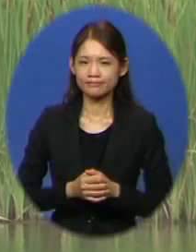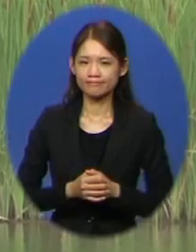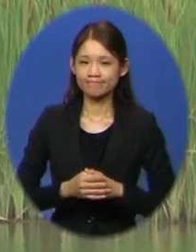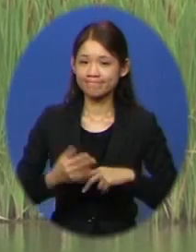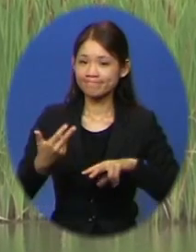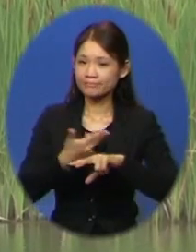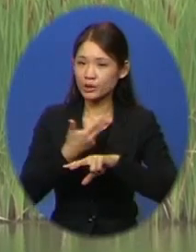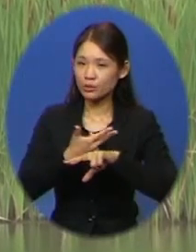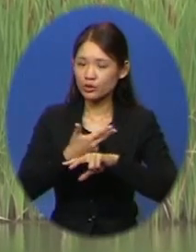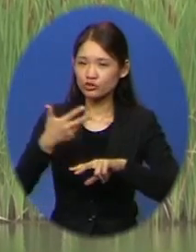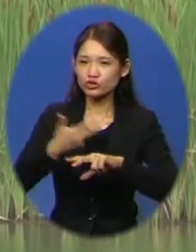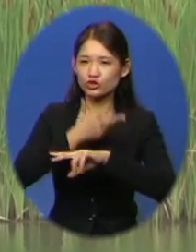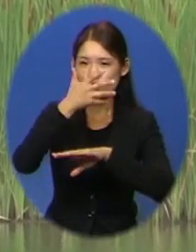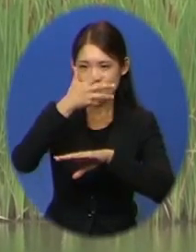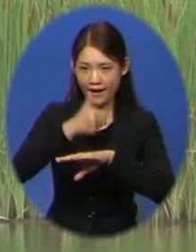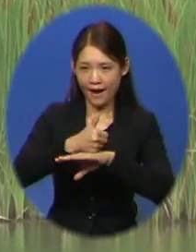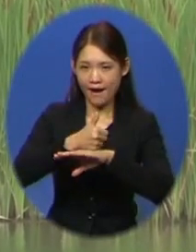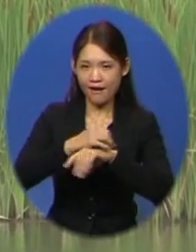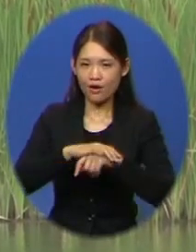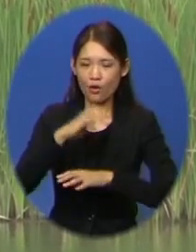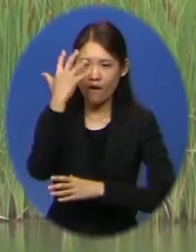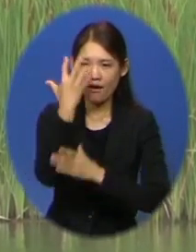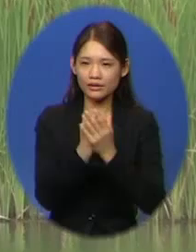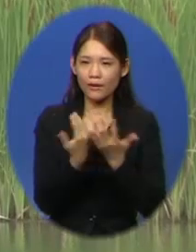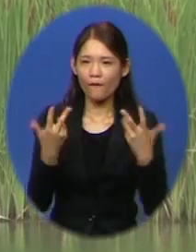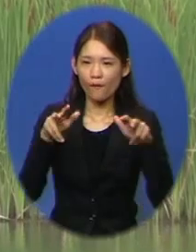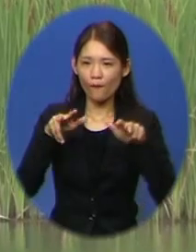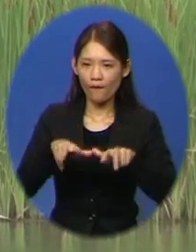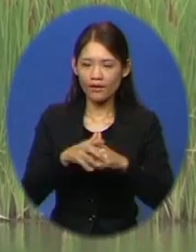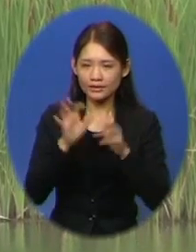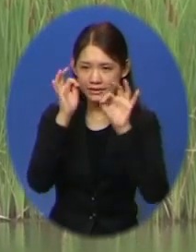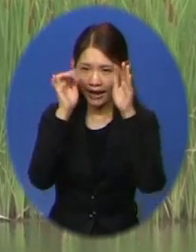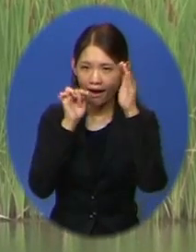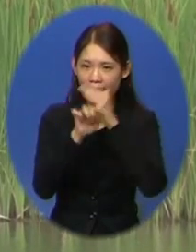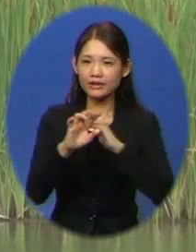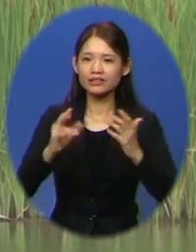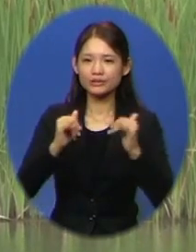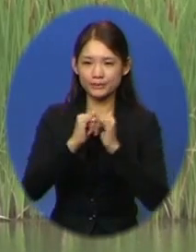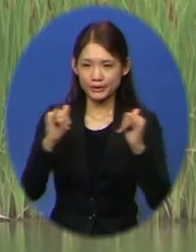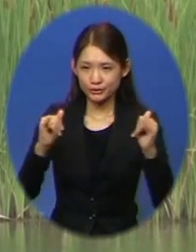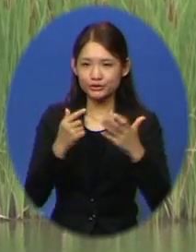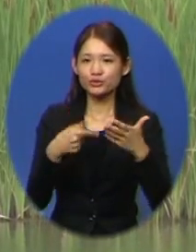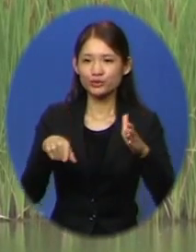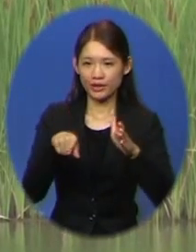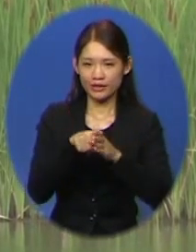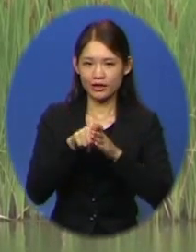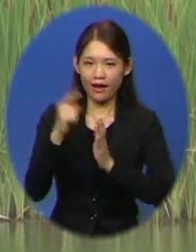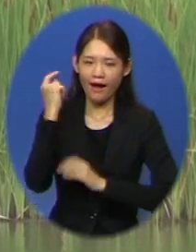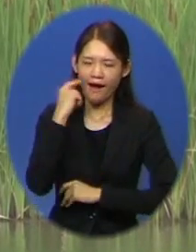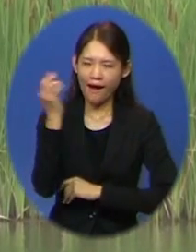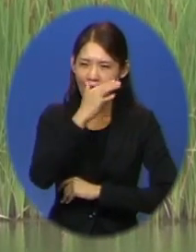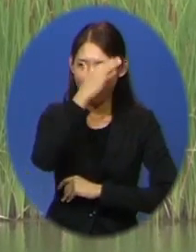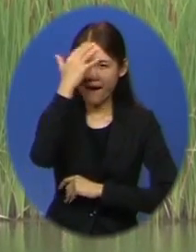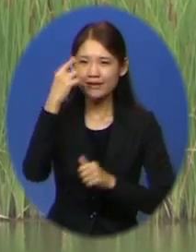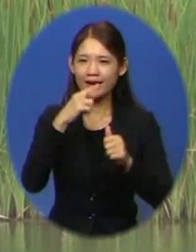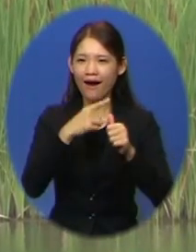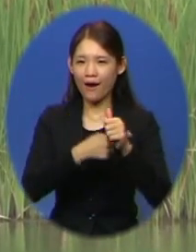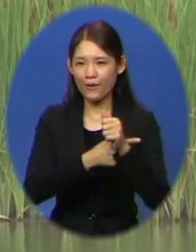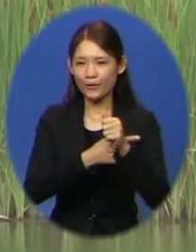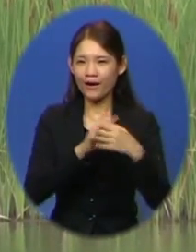매주 주말마다 월드컵 공원을 찾는 시민들에게 아름다운 자연환경을